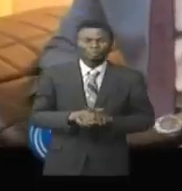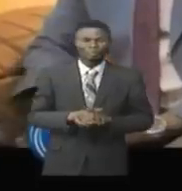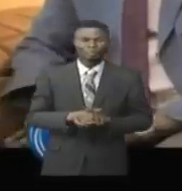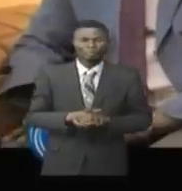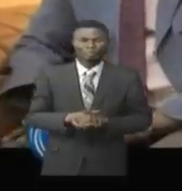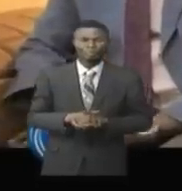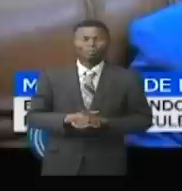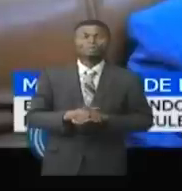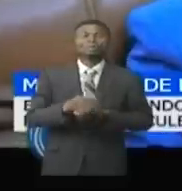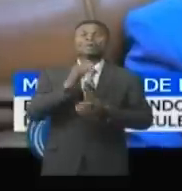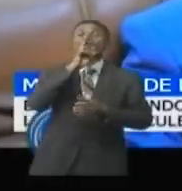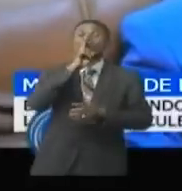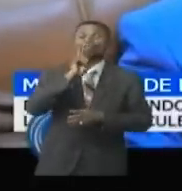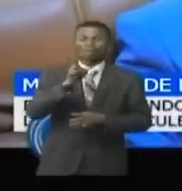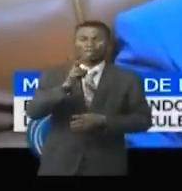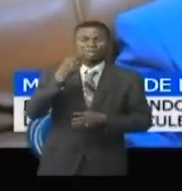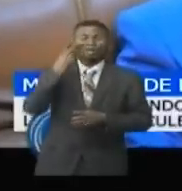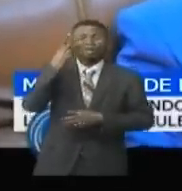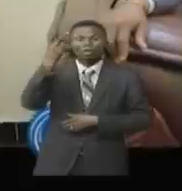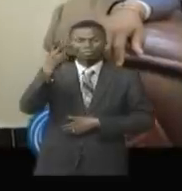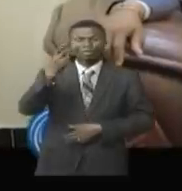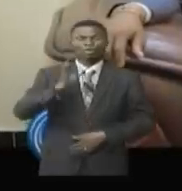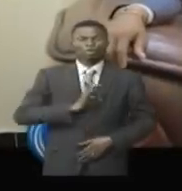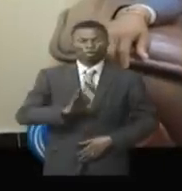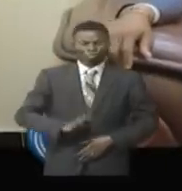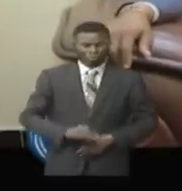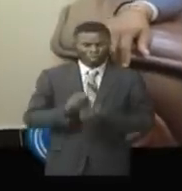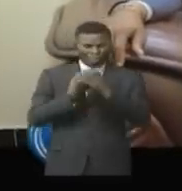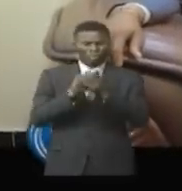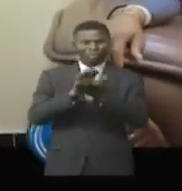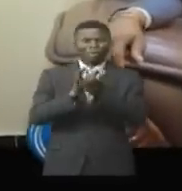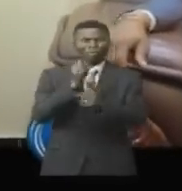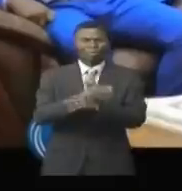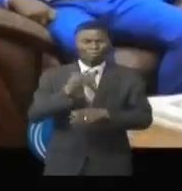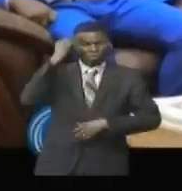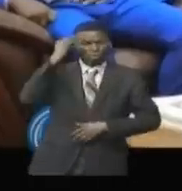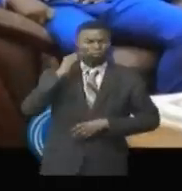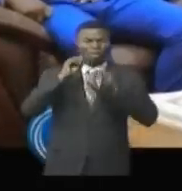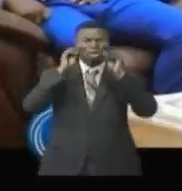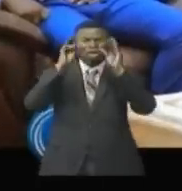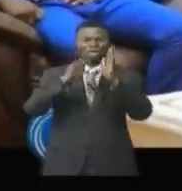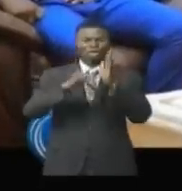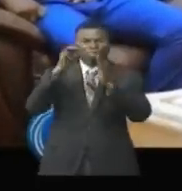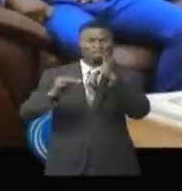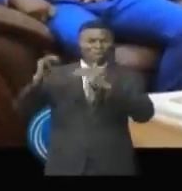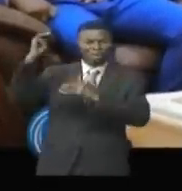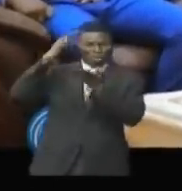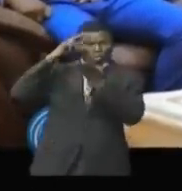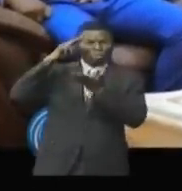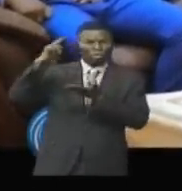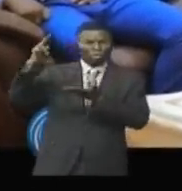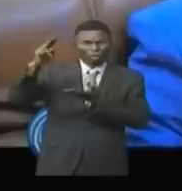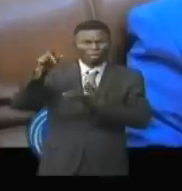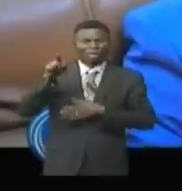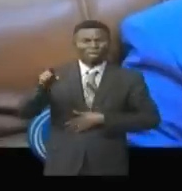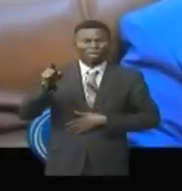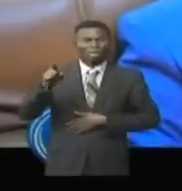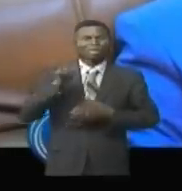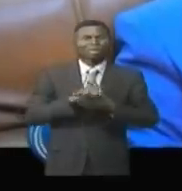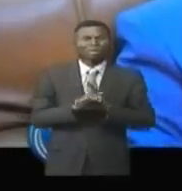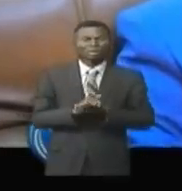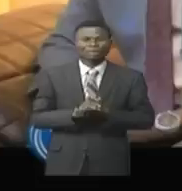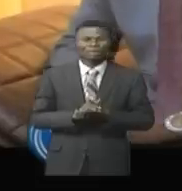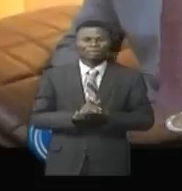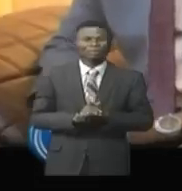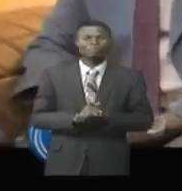la matérialisation de la vision du chef de l'État Félix-Antoine Tshisekedi, le ministre de l'enseignement supérieur et universitaire, Muhindo Nzangi-Butondo, vient